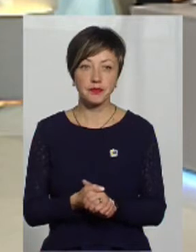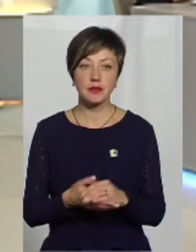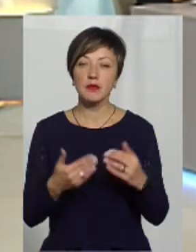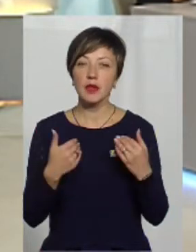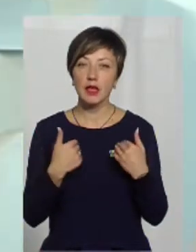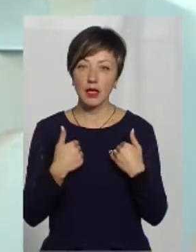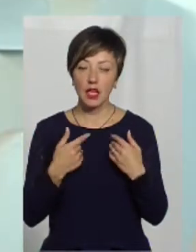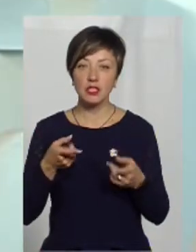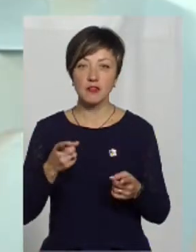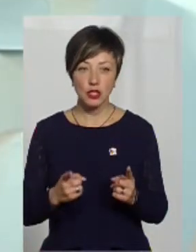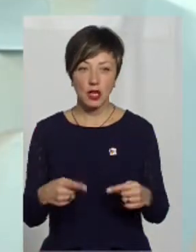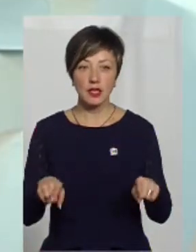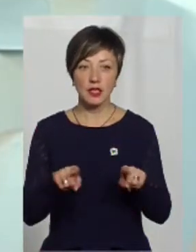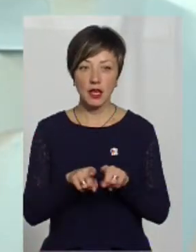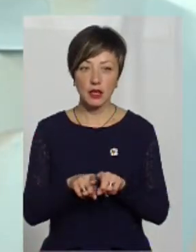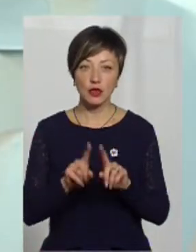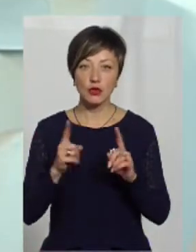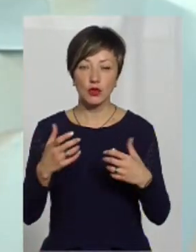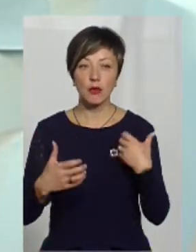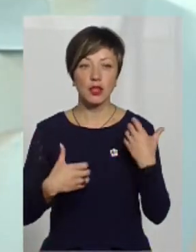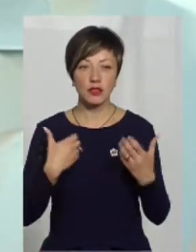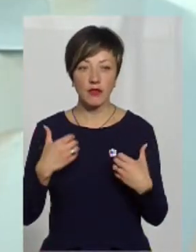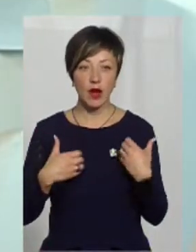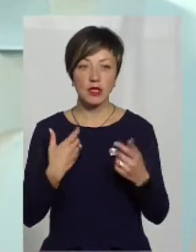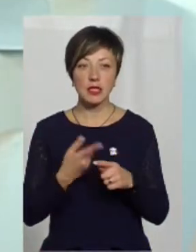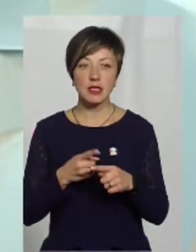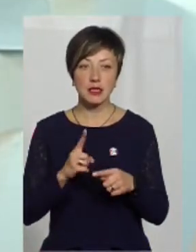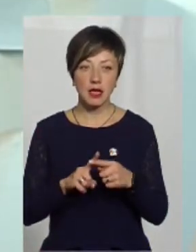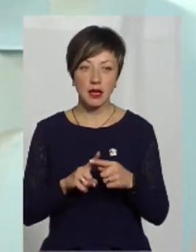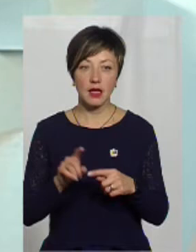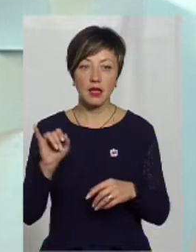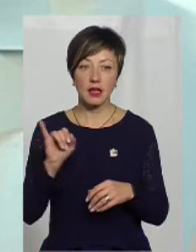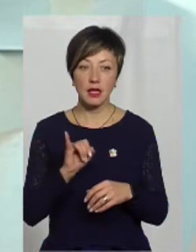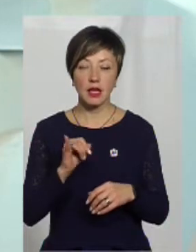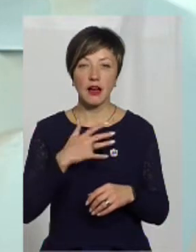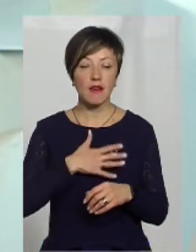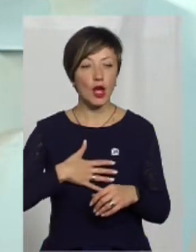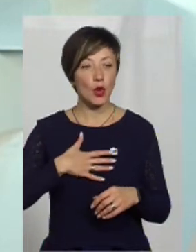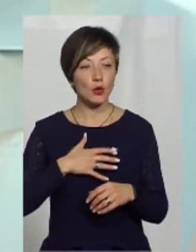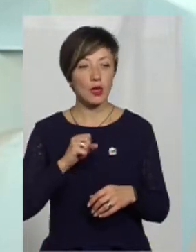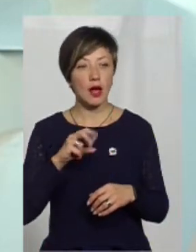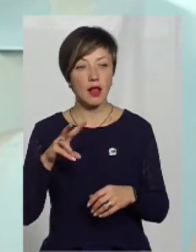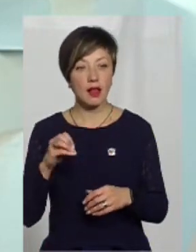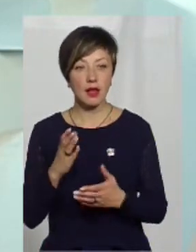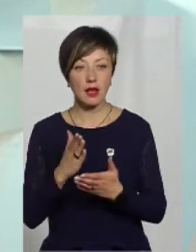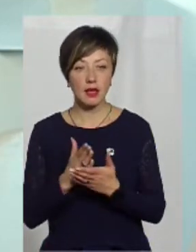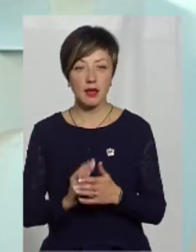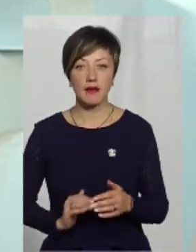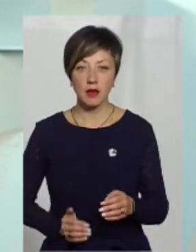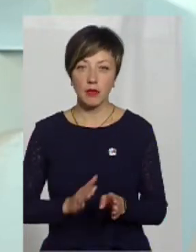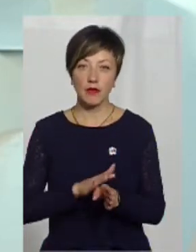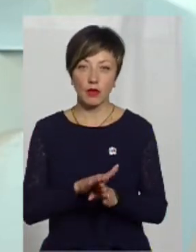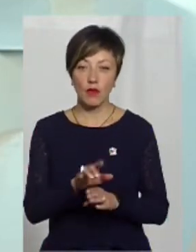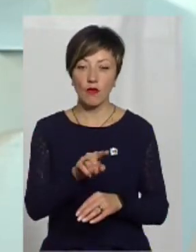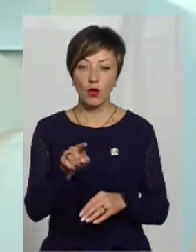Я, звичайно, теж, як і ви, дуже переживаю за це і хвилююся, але на те є підрядник,